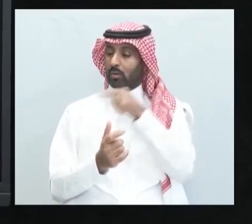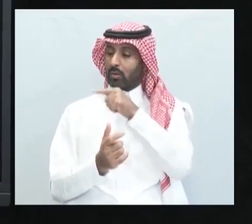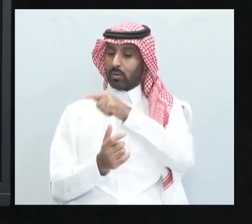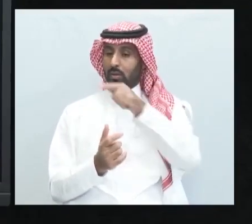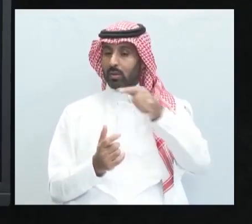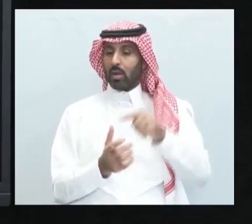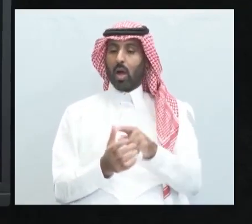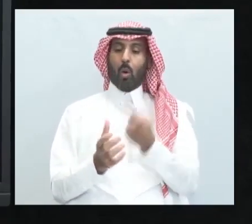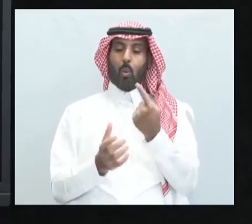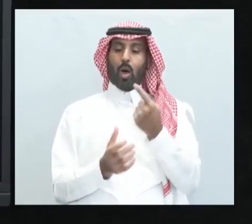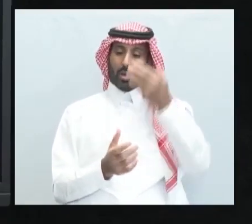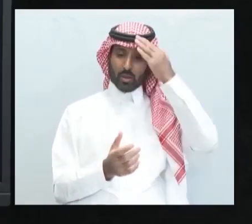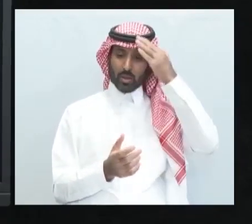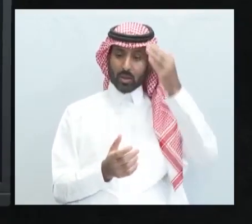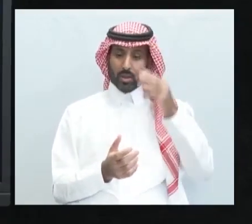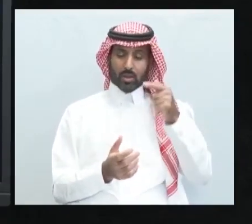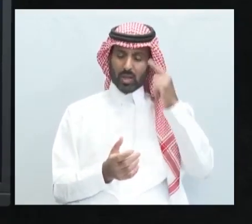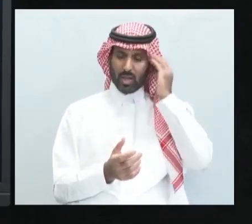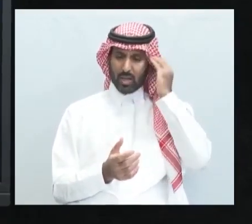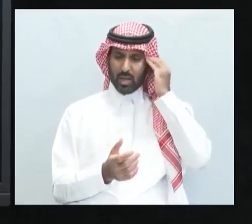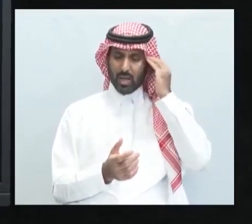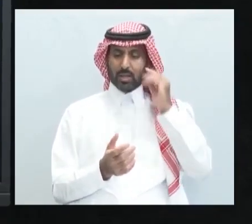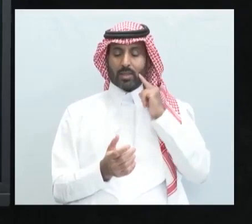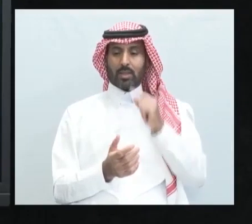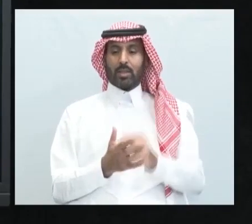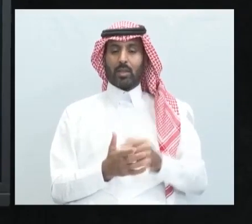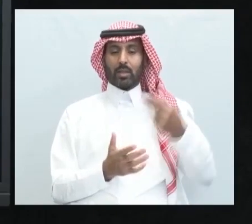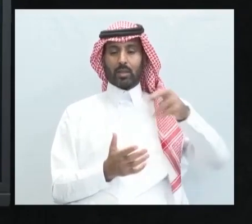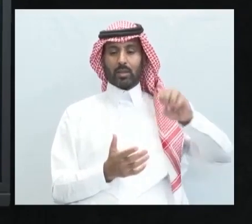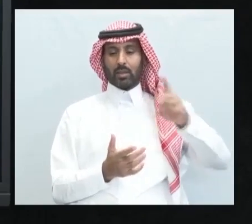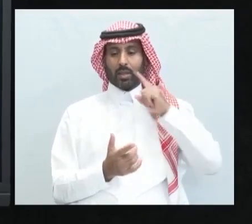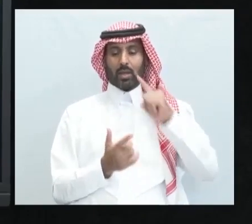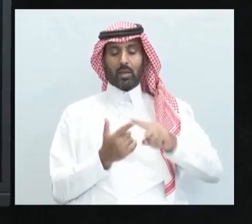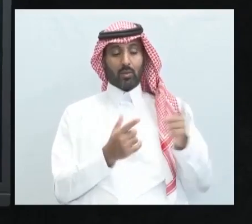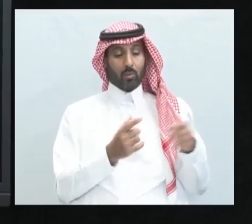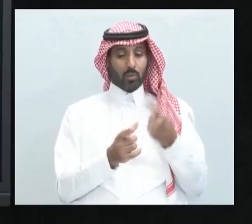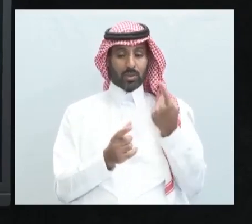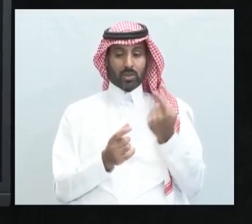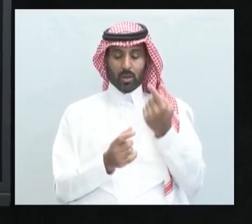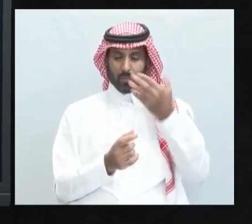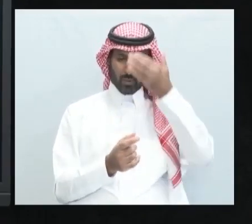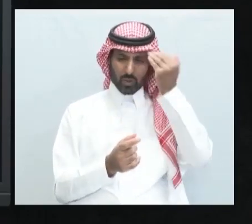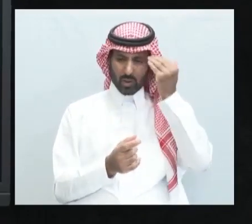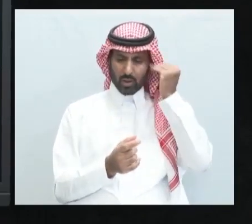فقط اللي هو اول عقده في هذه القائمه المترابطه تخزن في متغير مستقل في الذاكره يسمى